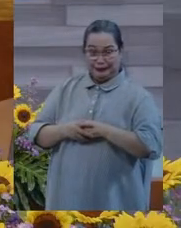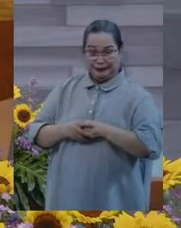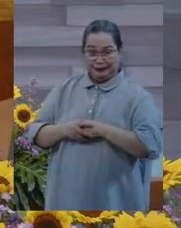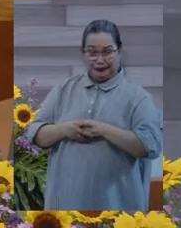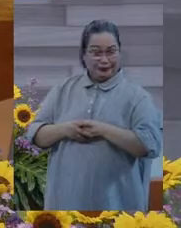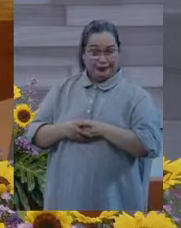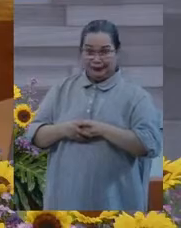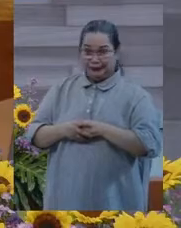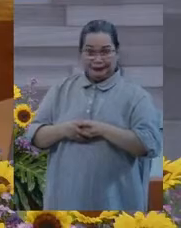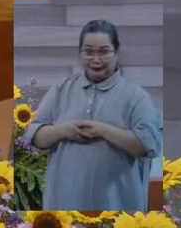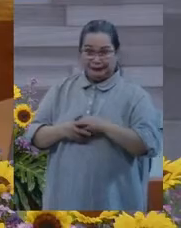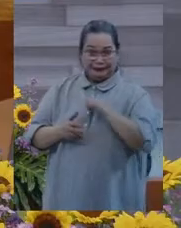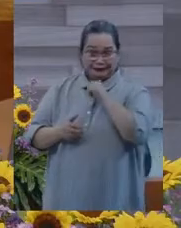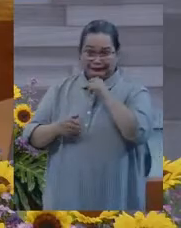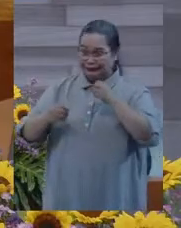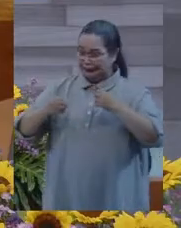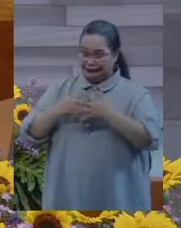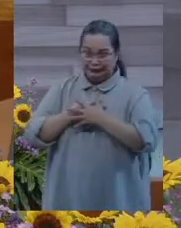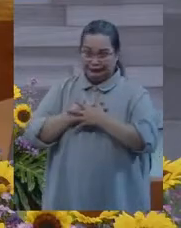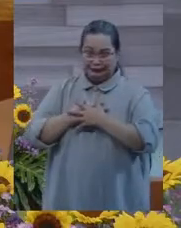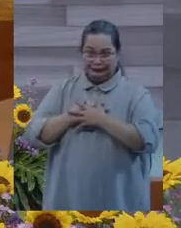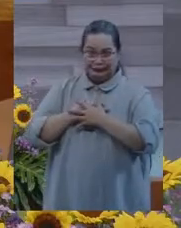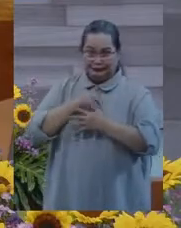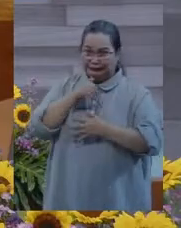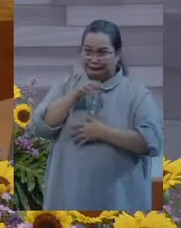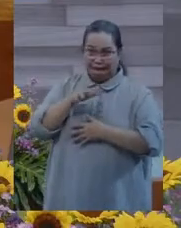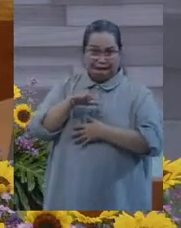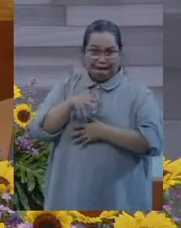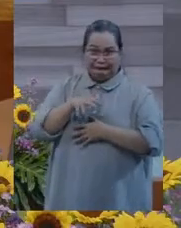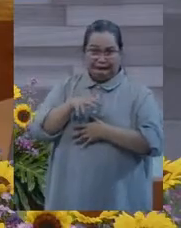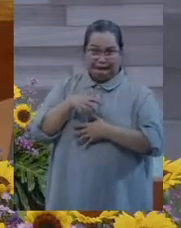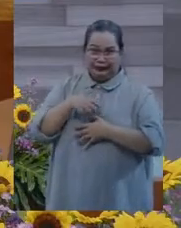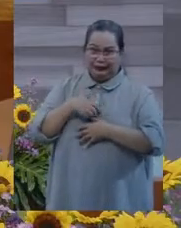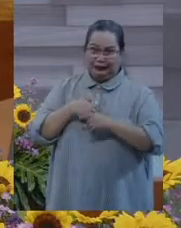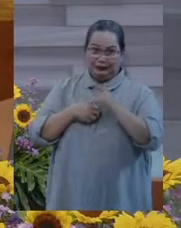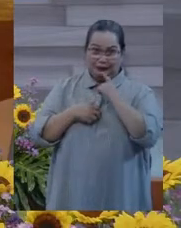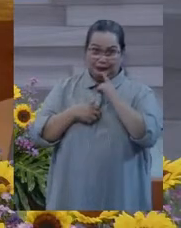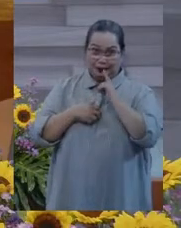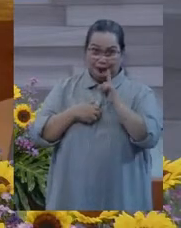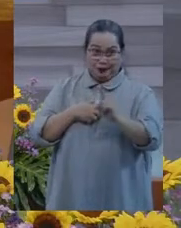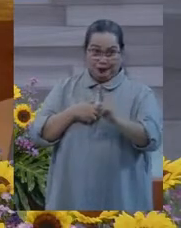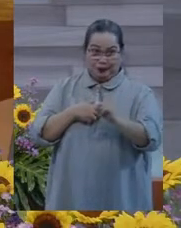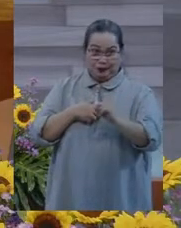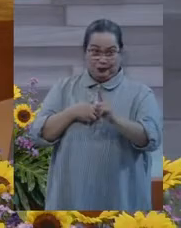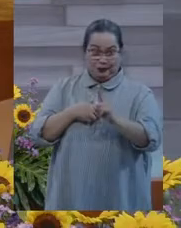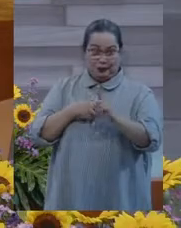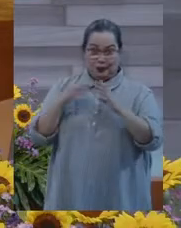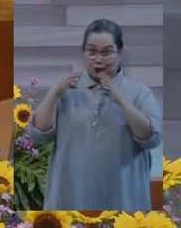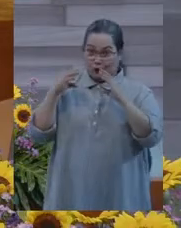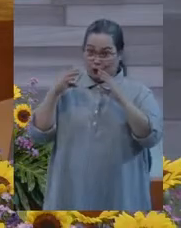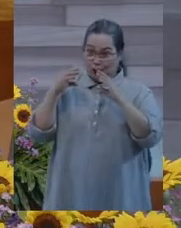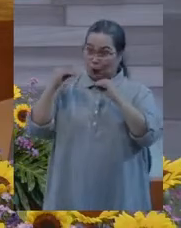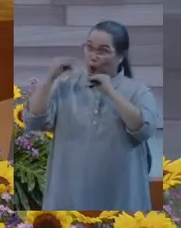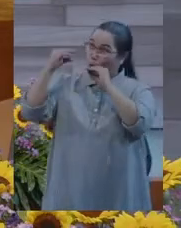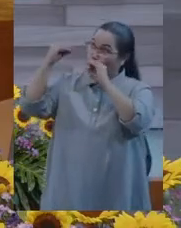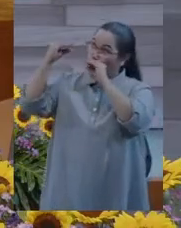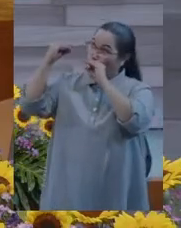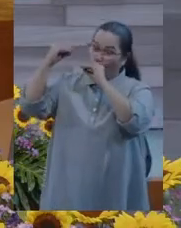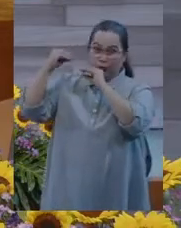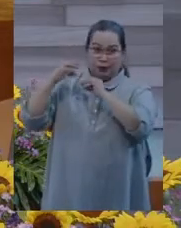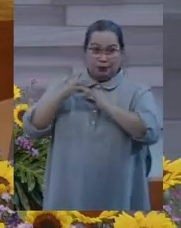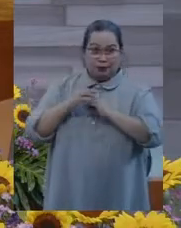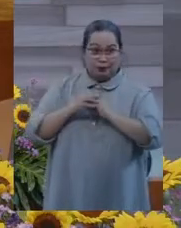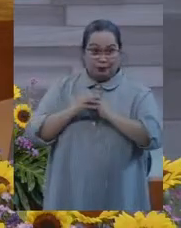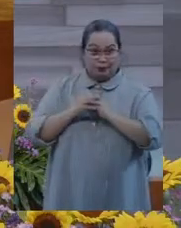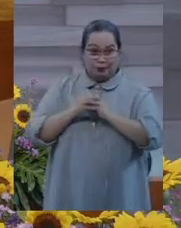Hindi sila natatakot, hindi sila nagigimbal kung kanilang kausapin kuno